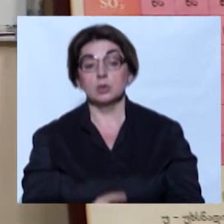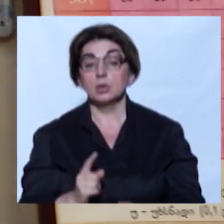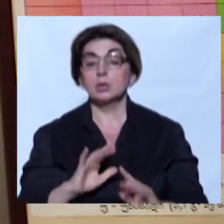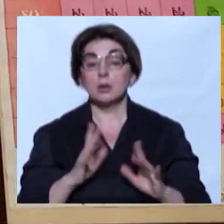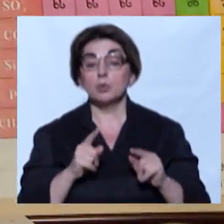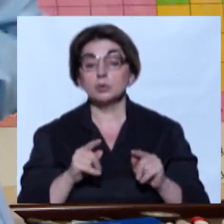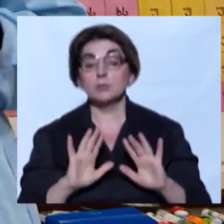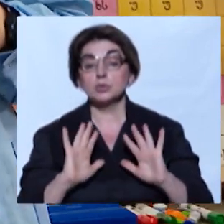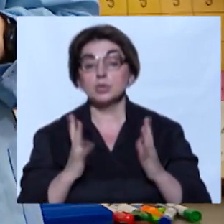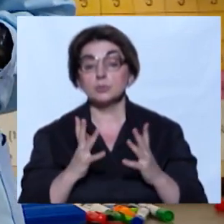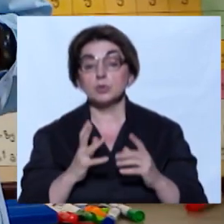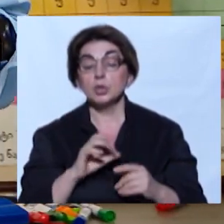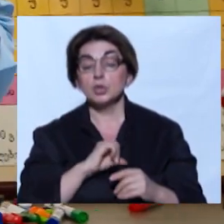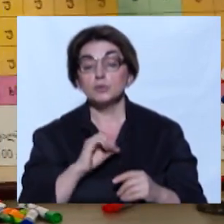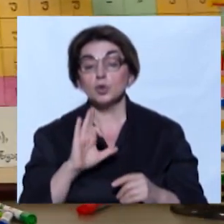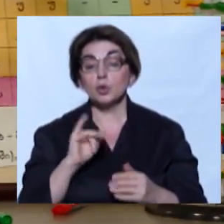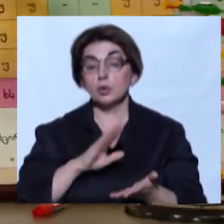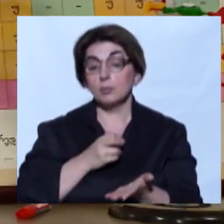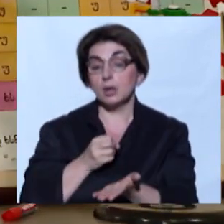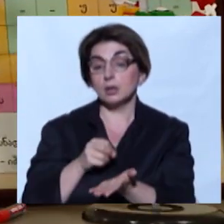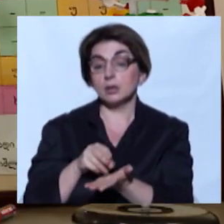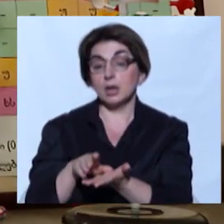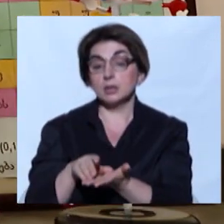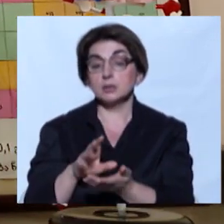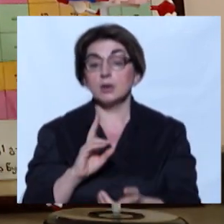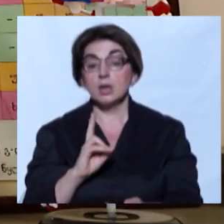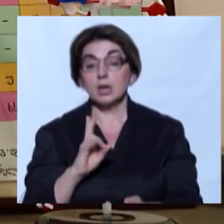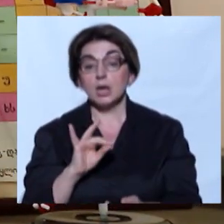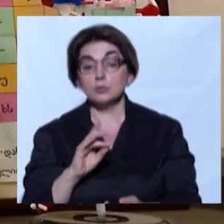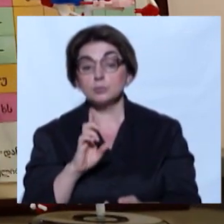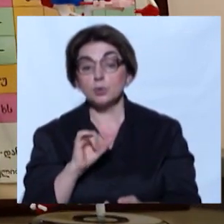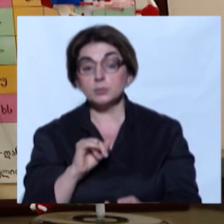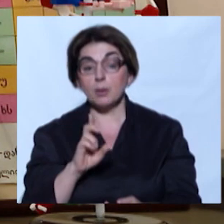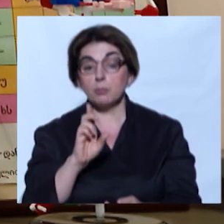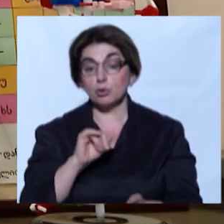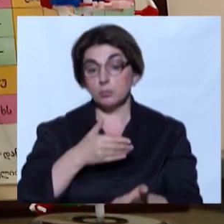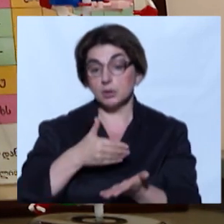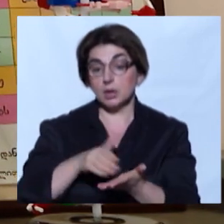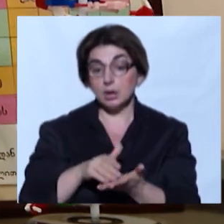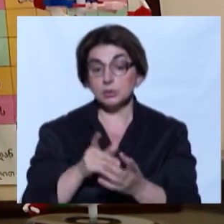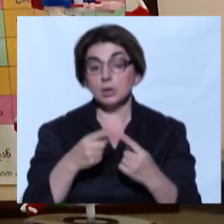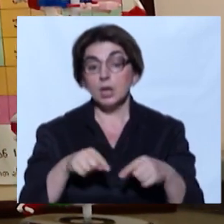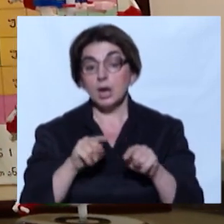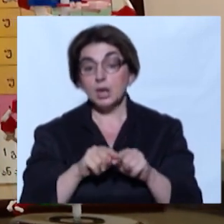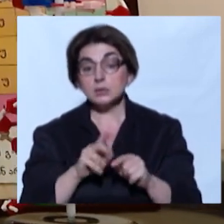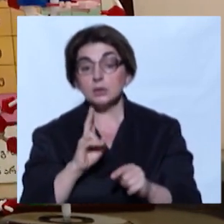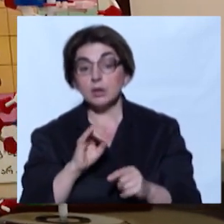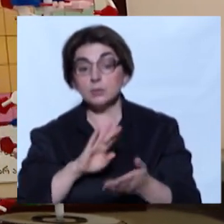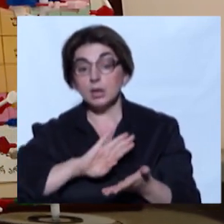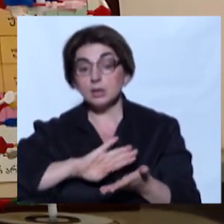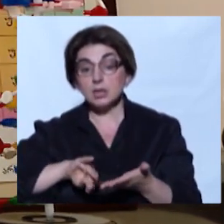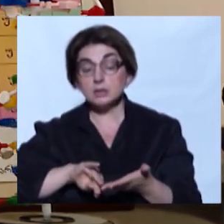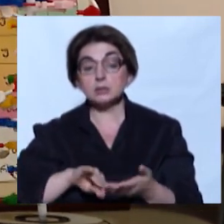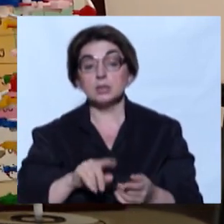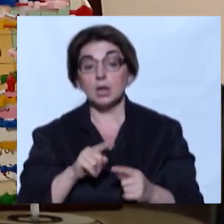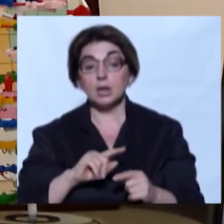ამ შემთხვევაში? ქლორმა გამოაძევა კალიუმის ბრომიდის წყალხსნარიდან ბრომი და ასევე კალიუმის იოდის წყალხსნარიდან.